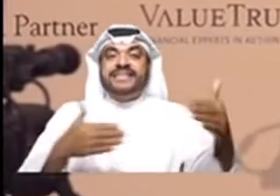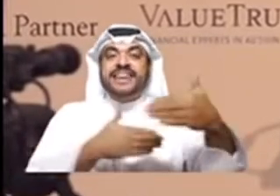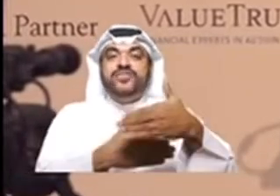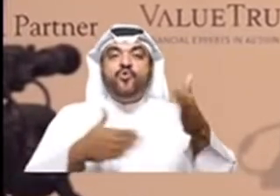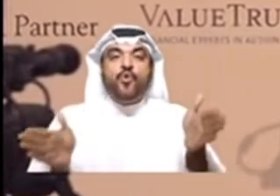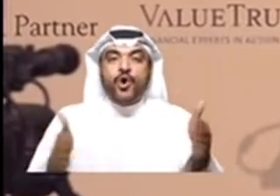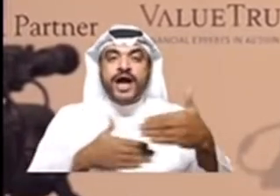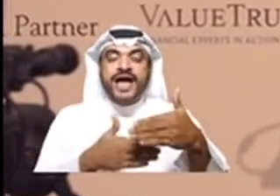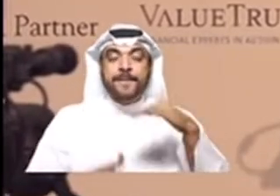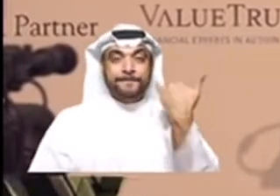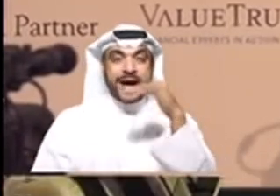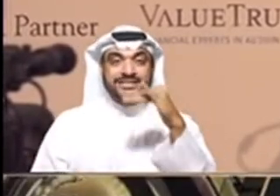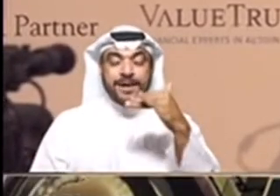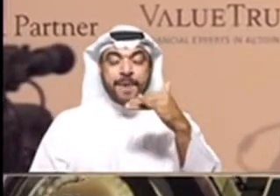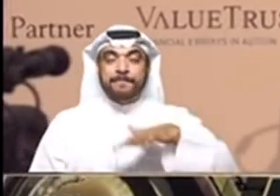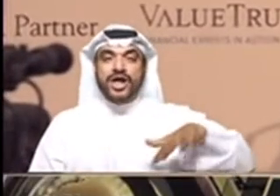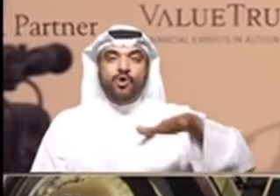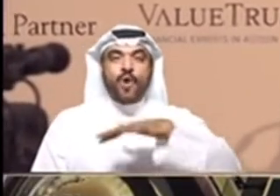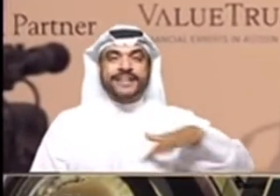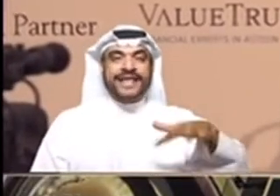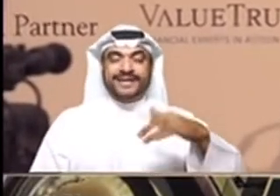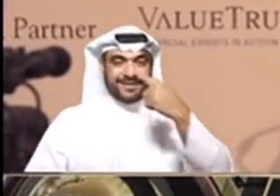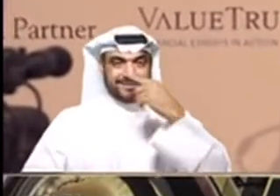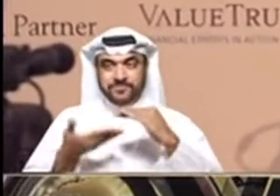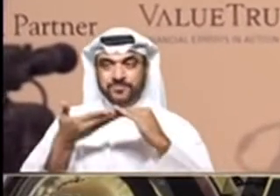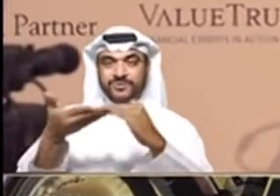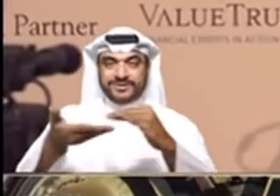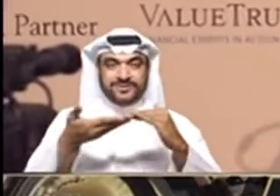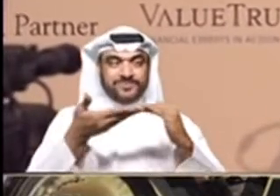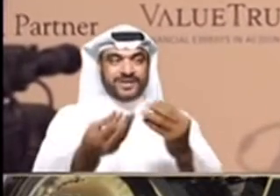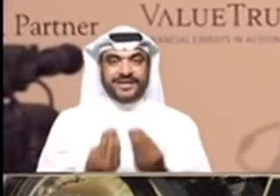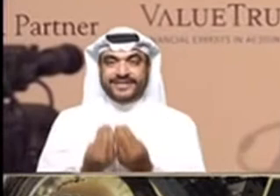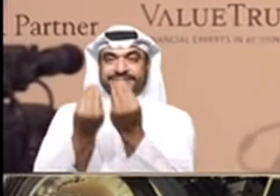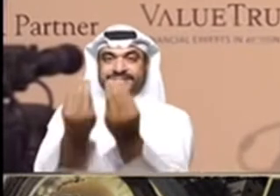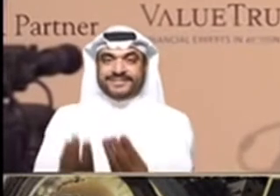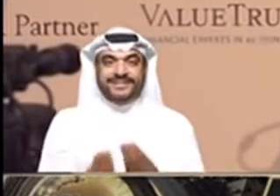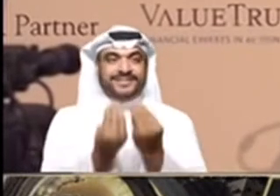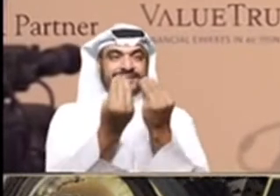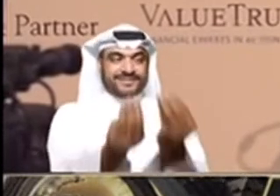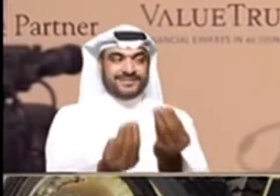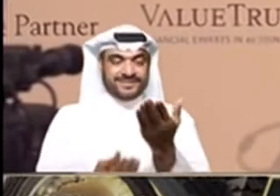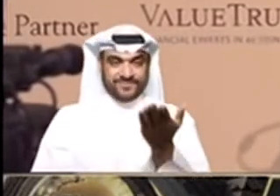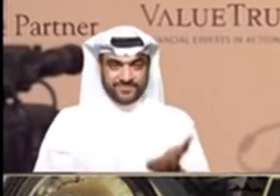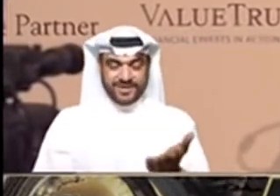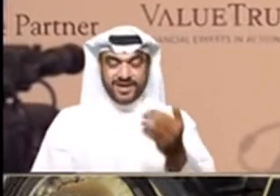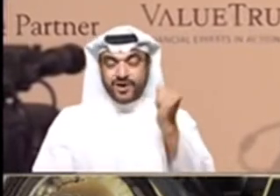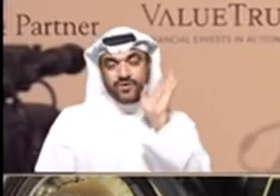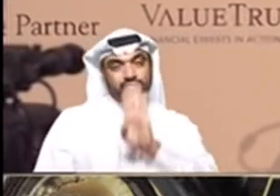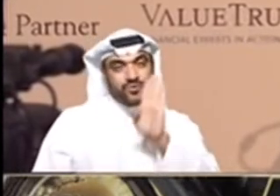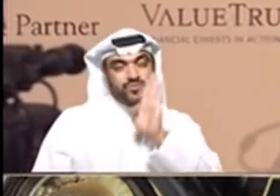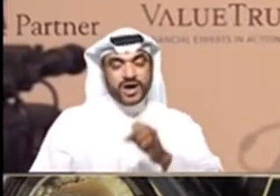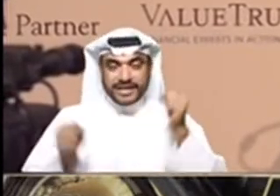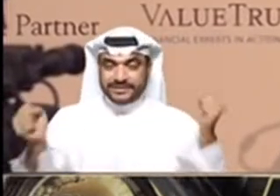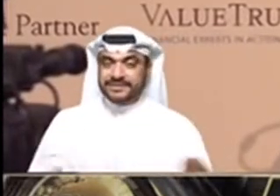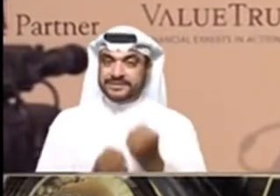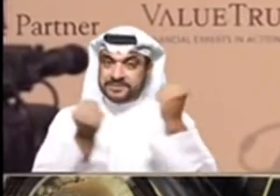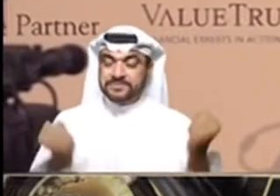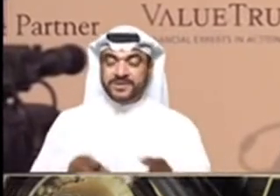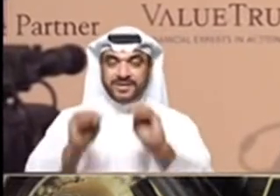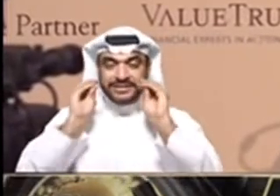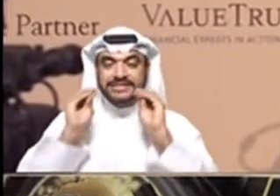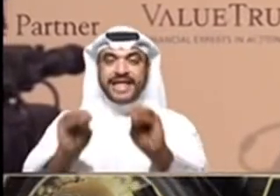المشروعات الصغيرة في الكويت بتقديم خدماته التمويلية والتدريبية على أسس